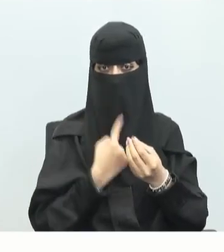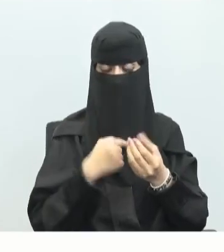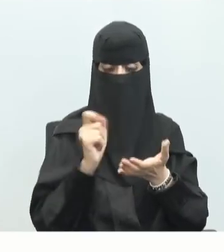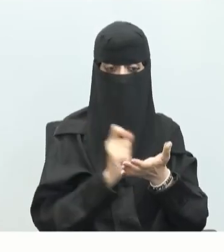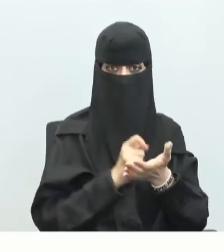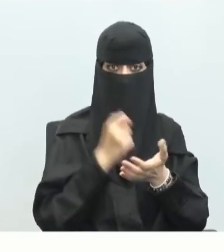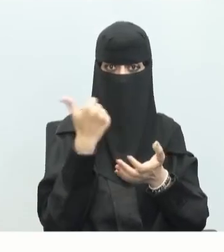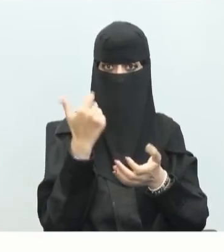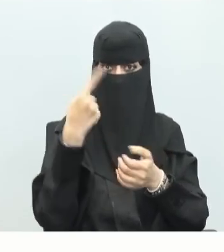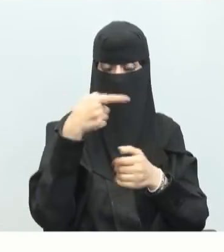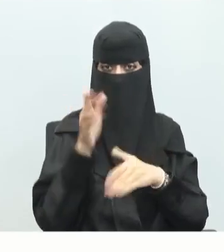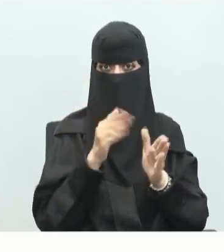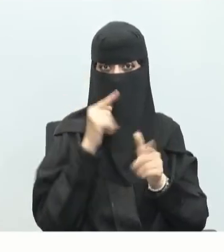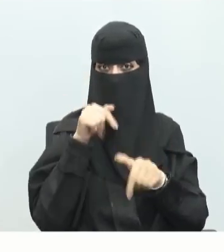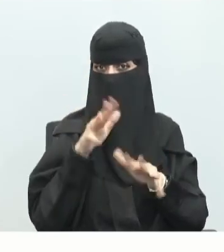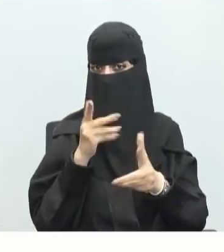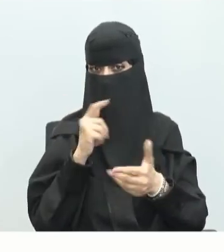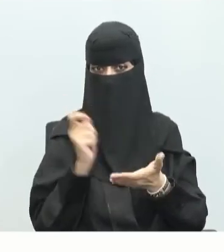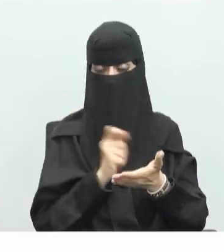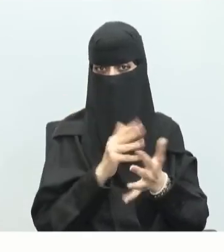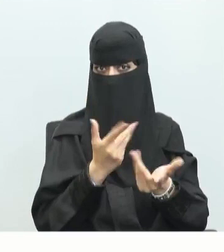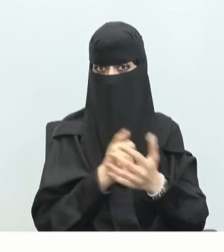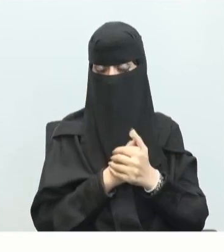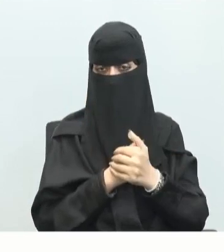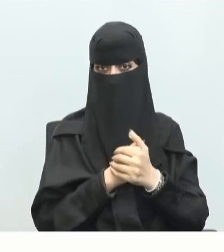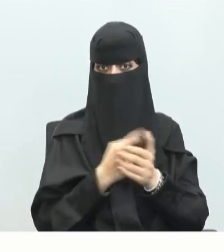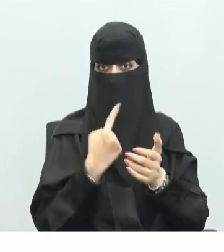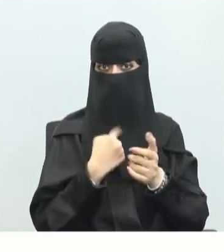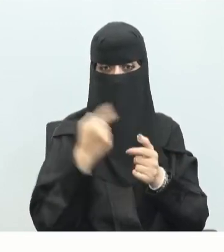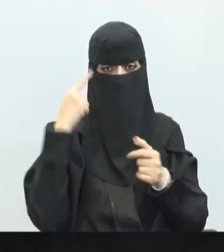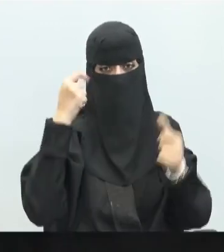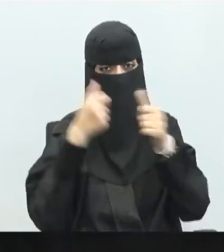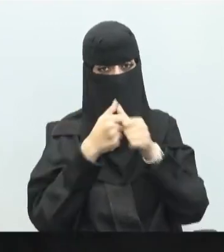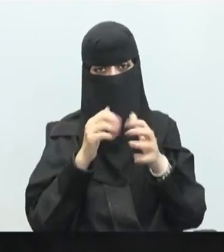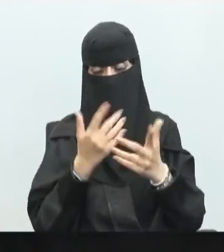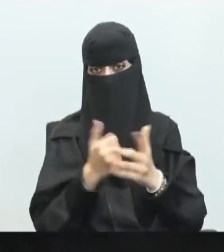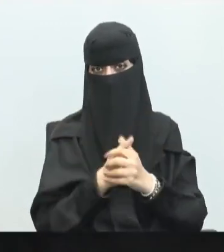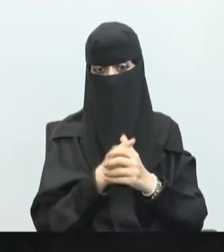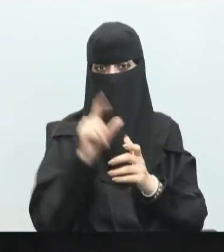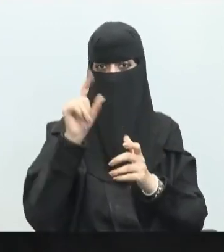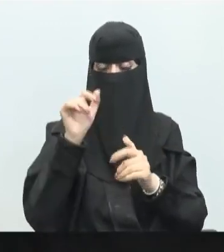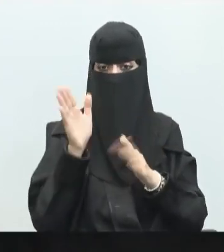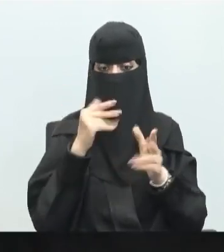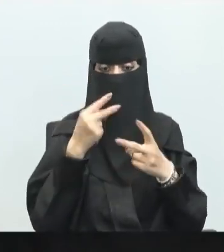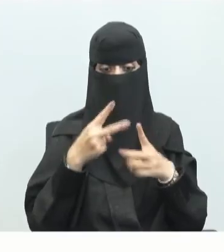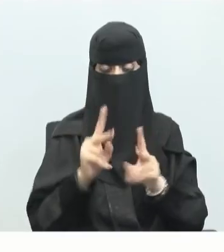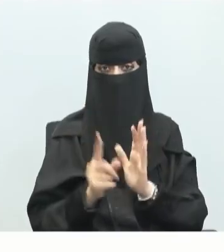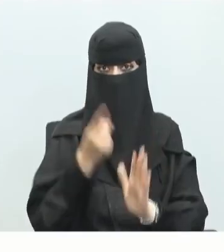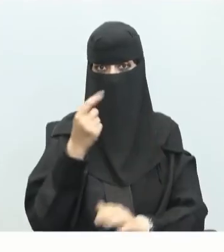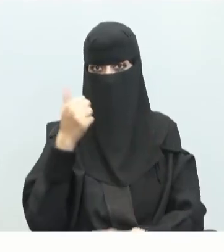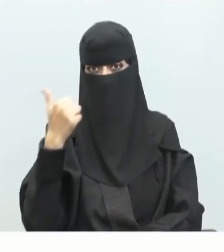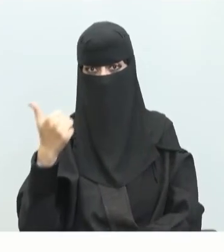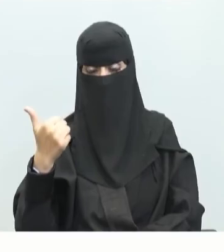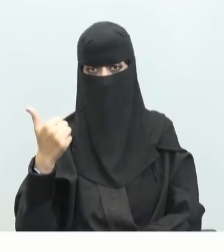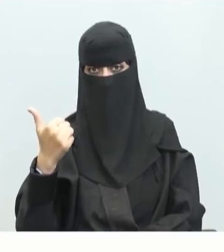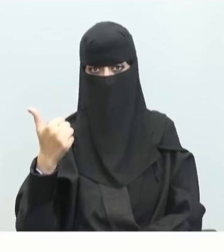16 كيف نكتب العدد 16 نريد ان تذكر احسنتم نبدا بالعدد سته